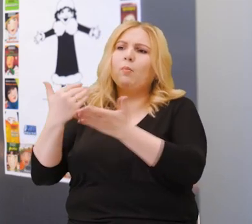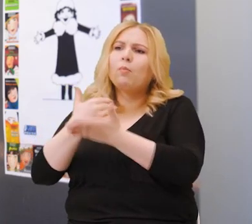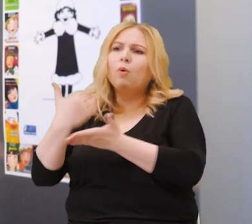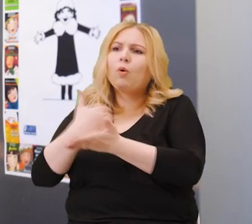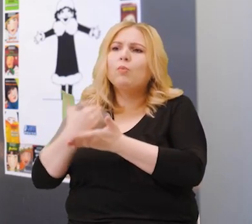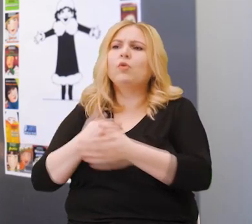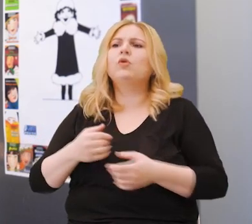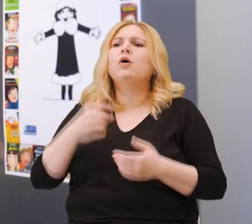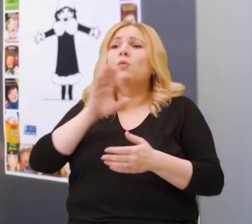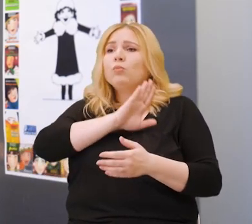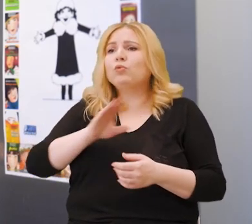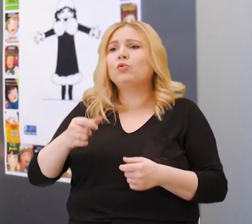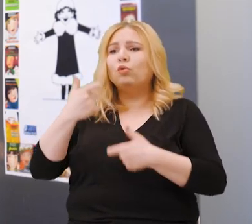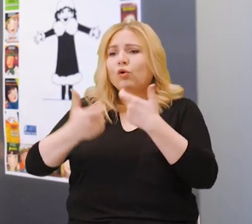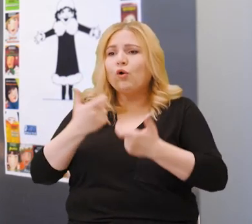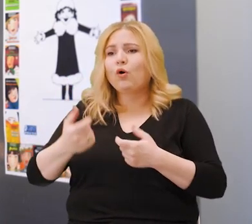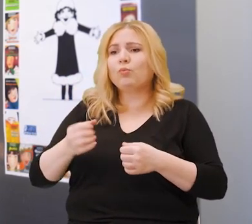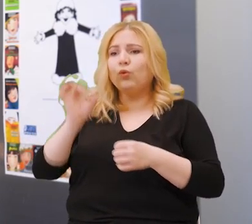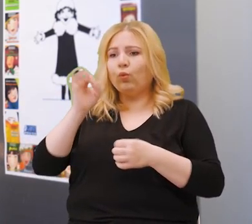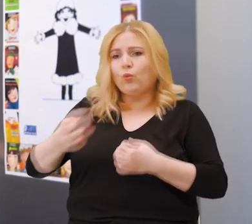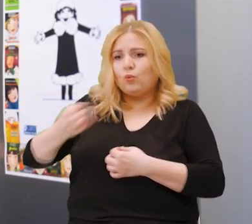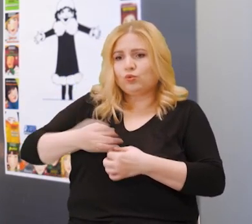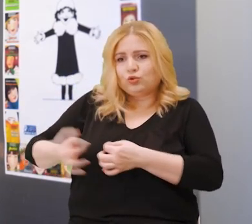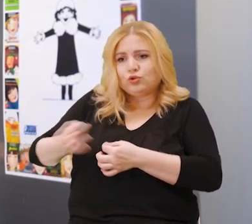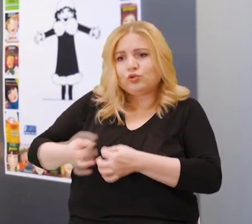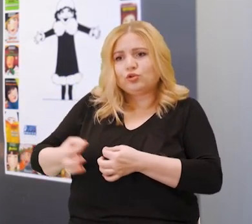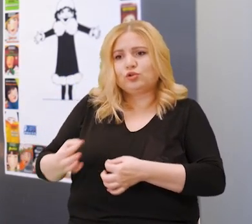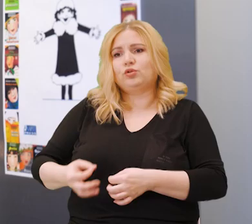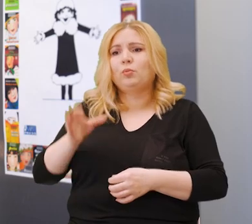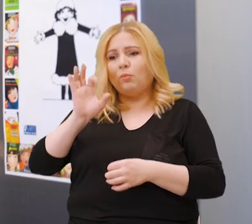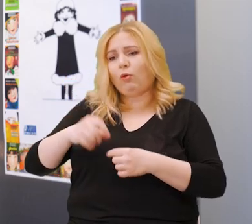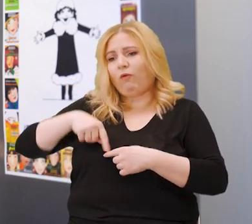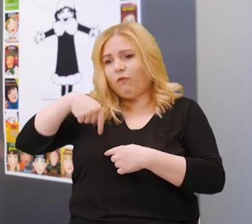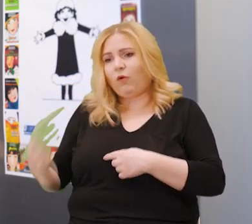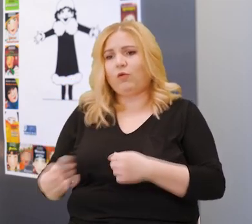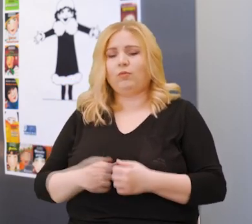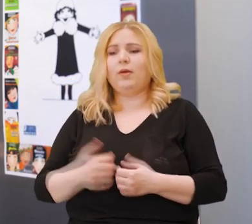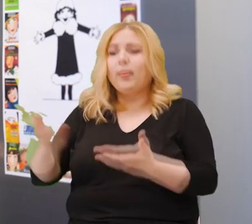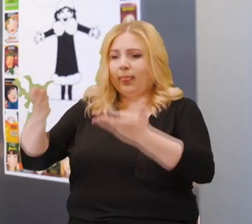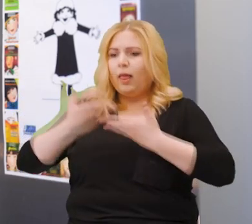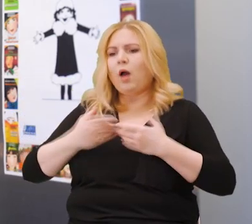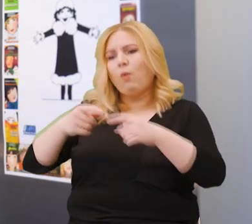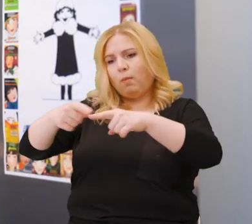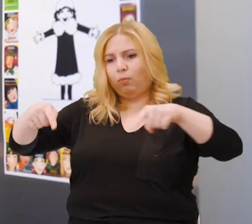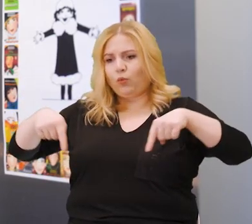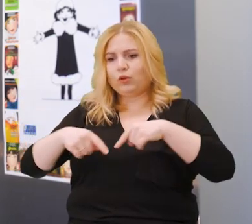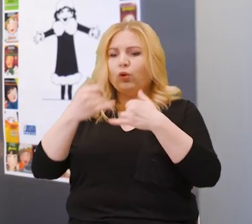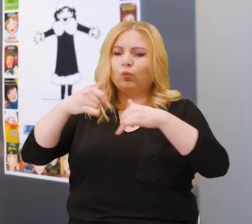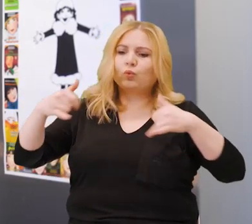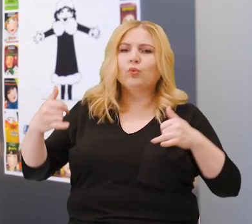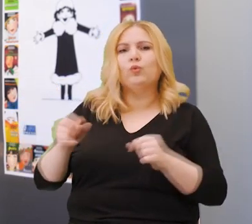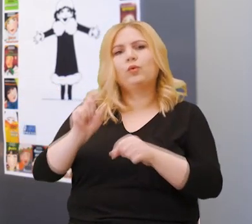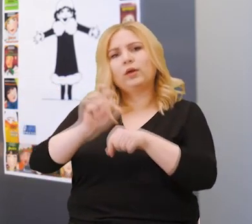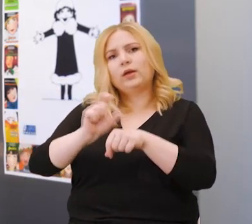mojej gospodyni, a ona, wyobraź sobie, powiada, że trzeba po prostu przyszyć guzik, bo się odpruł. Udostępniła mi swoje pudełko